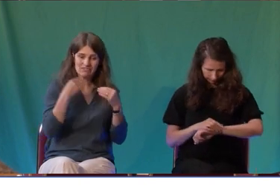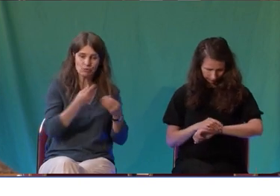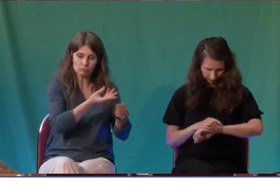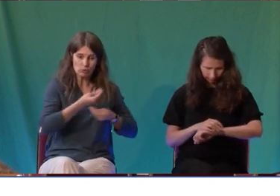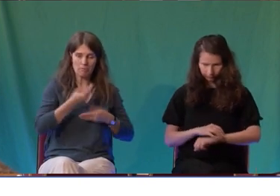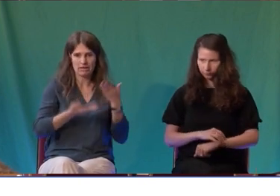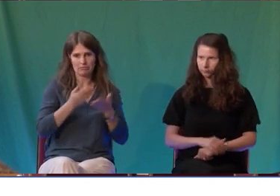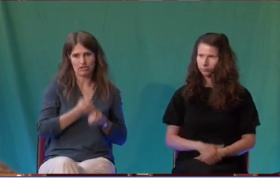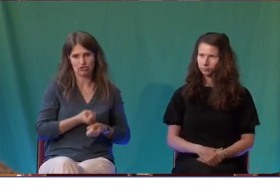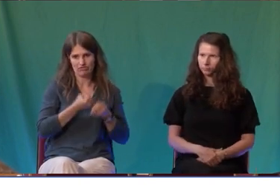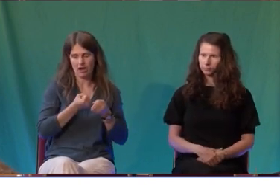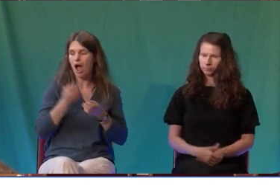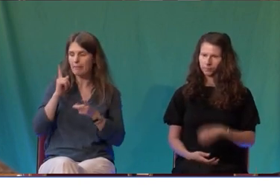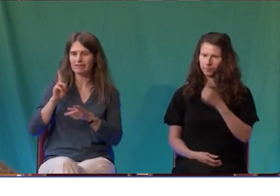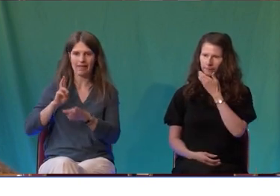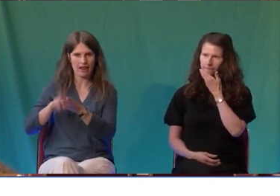Antragstellung